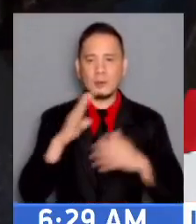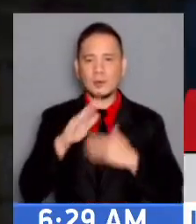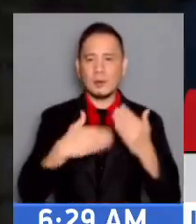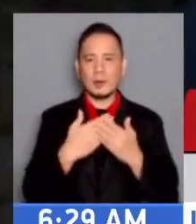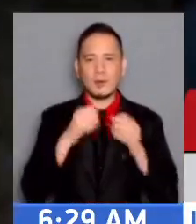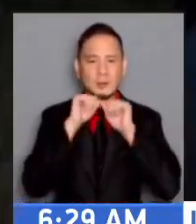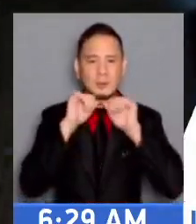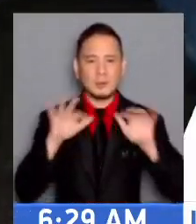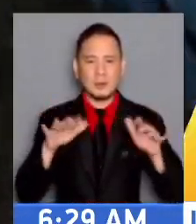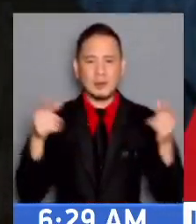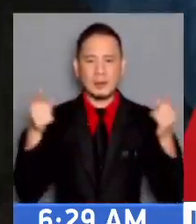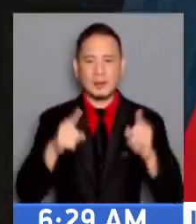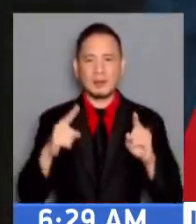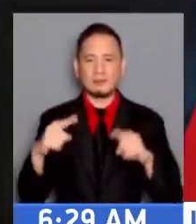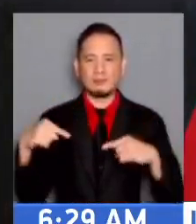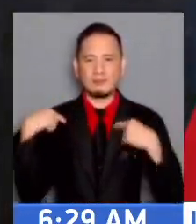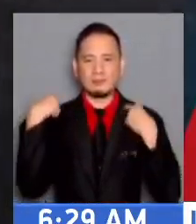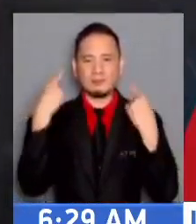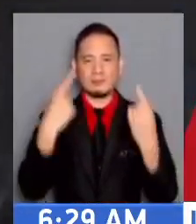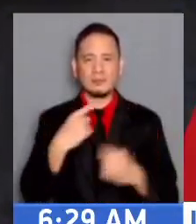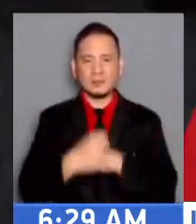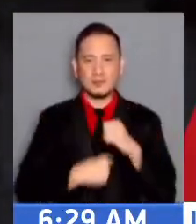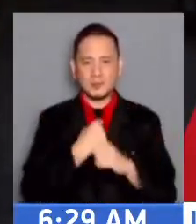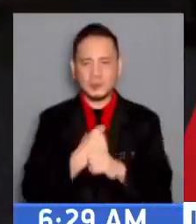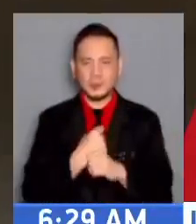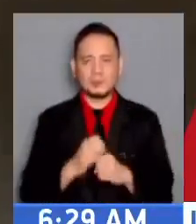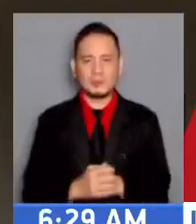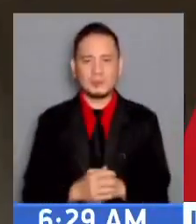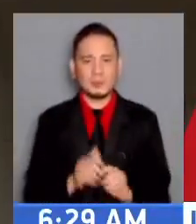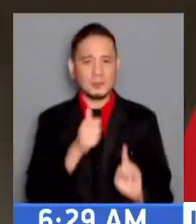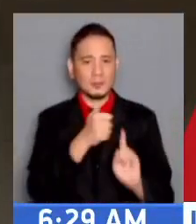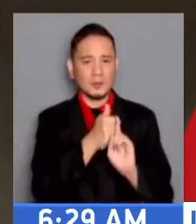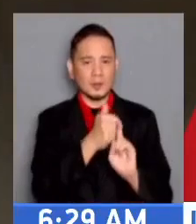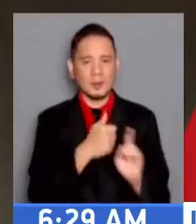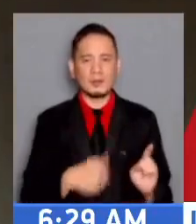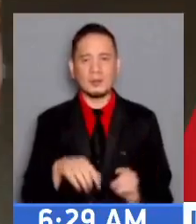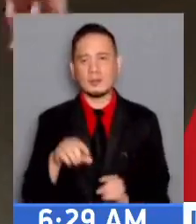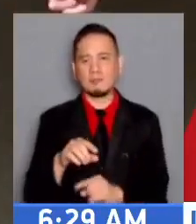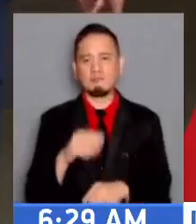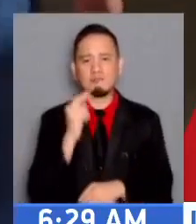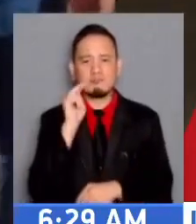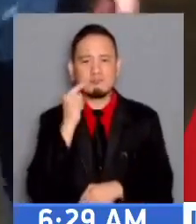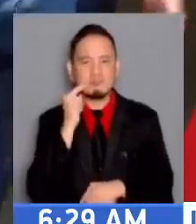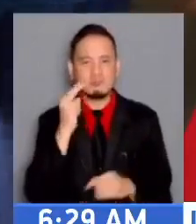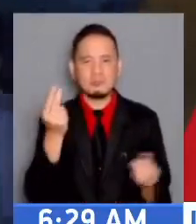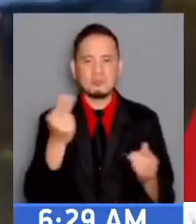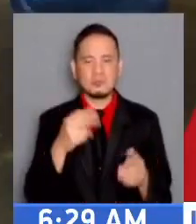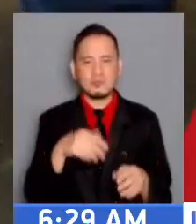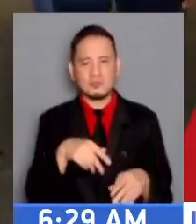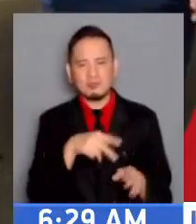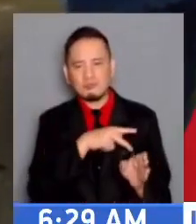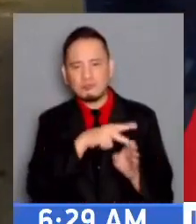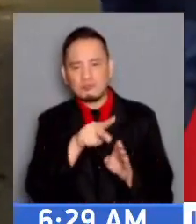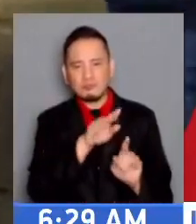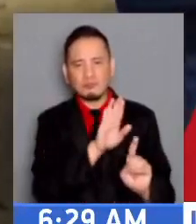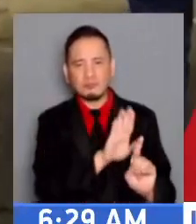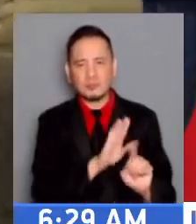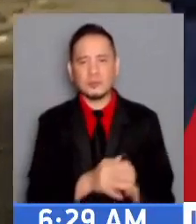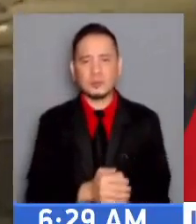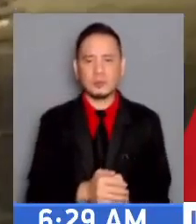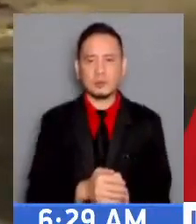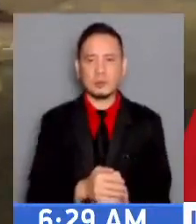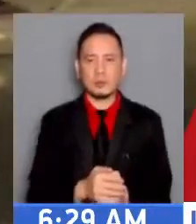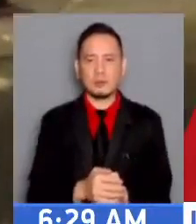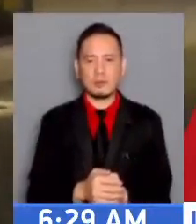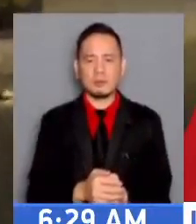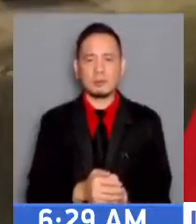October. Isa na siya ngayong ganap na nutritionist, dietitian. Matagal na raw siyang deboto rito kasama ang kanyang ina. Bagamat pumanaw